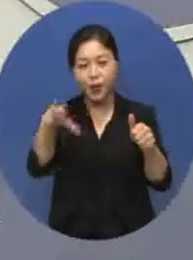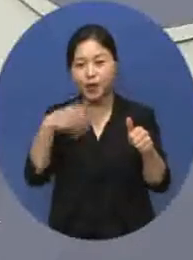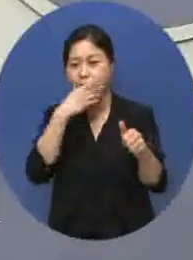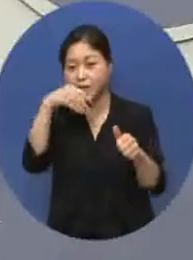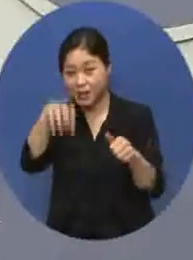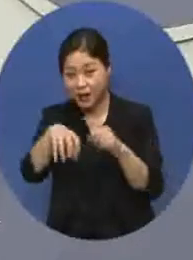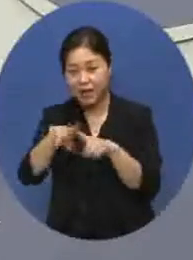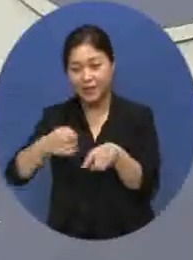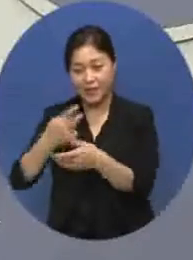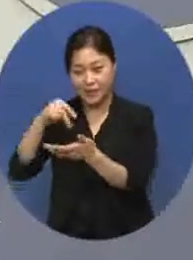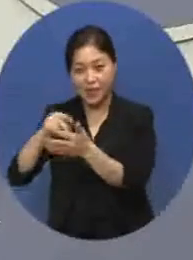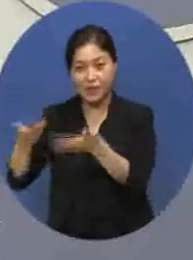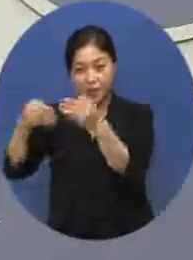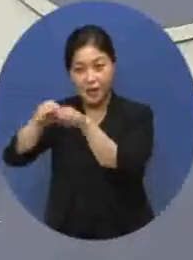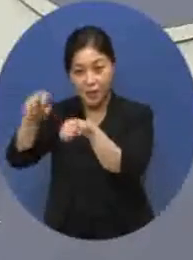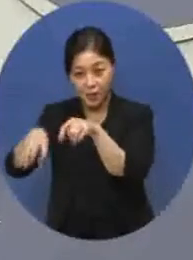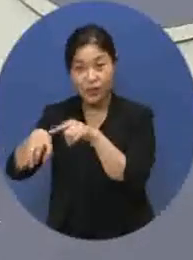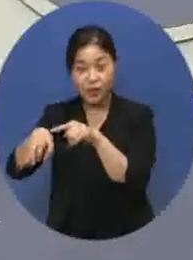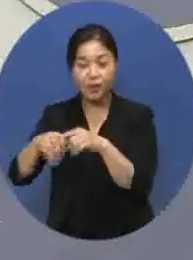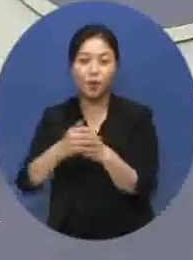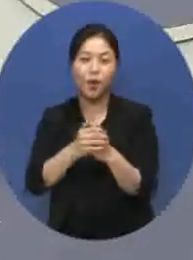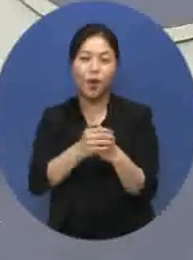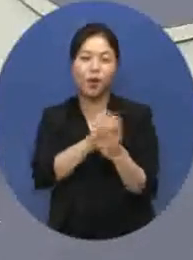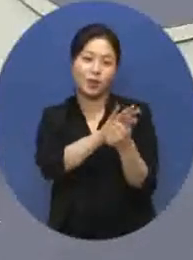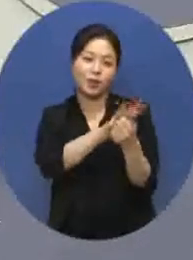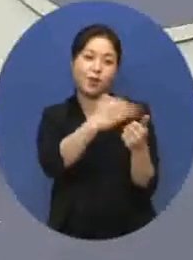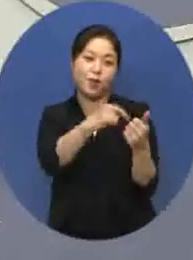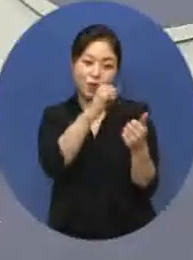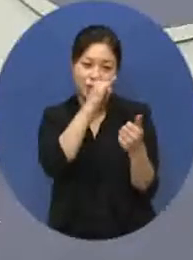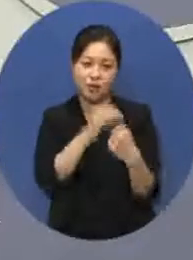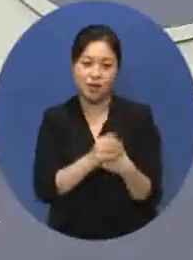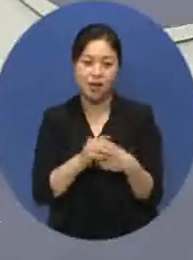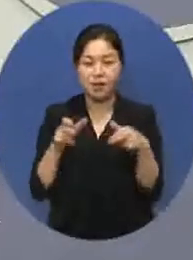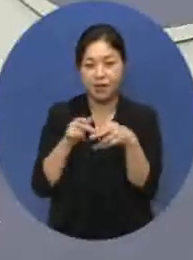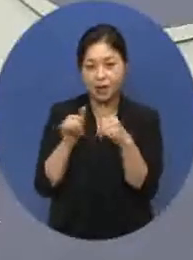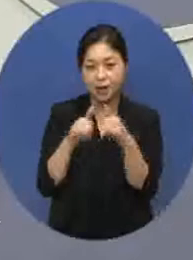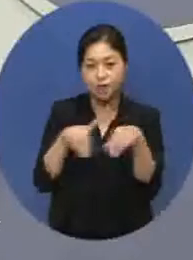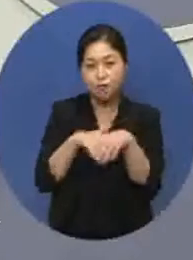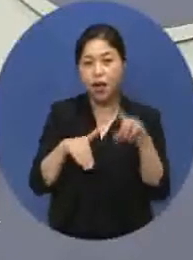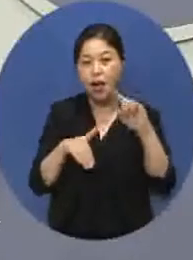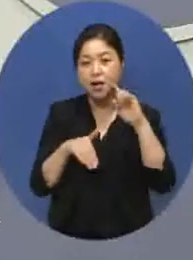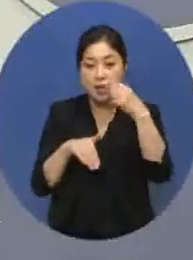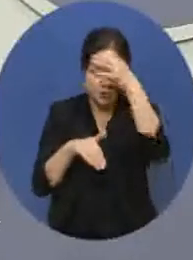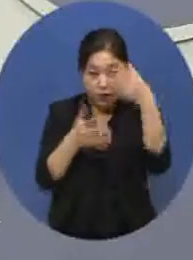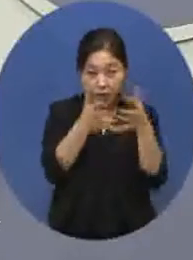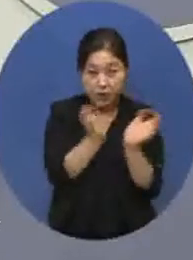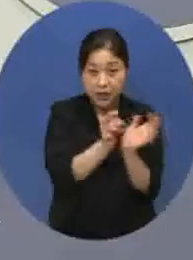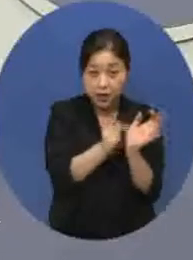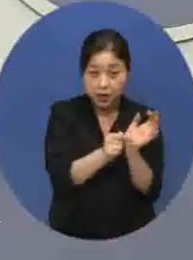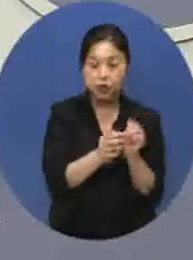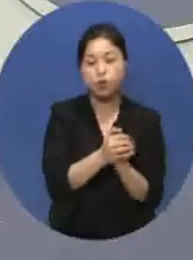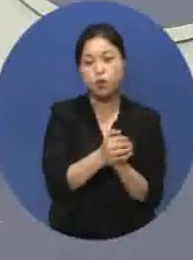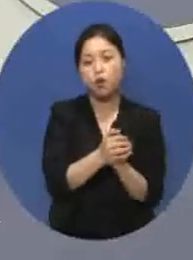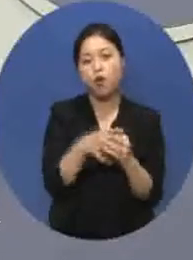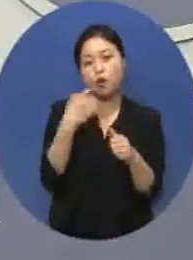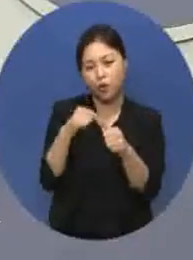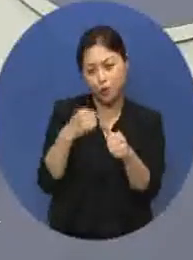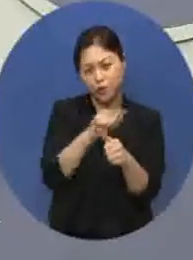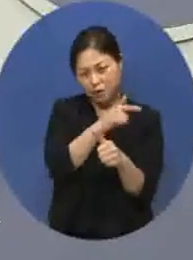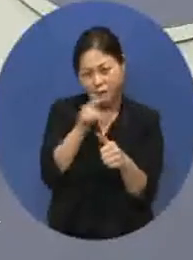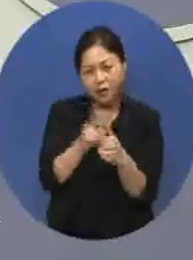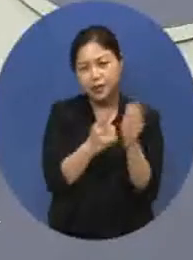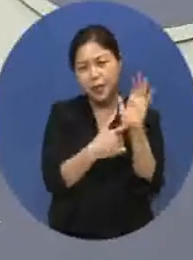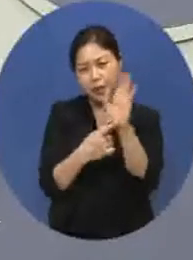복지관이라든가 자립센터 같은 데서 많이 해요. 그리고 장애인 문화예술단체에서도 자체들이 뭐 아카데미 같은 것도 많이